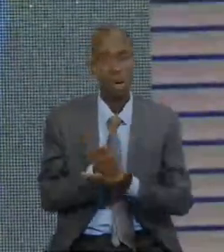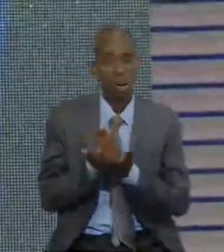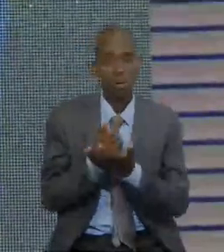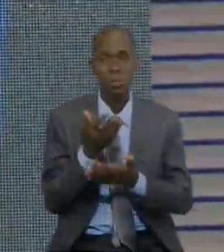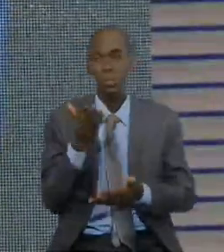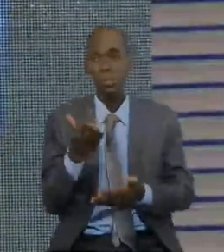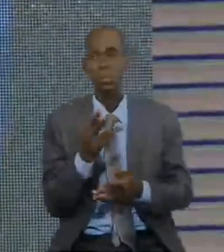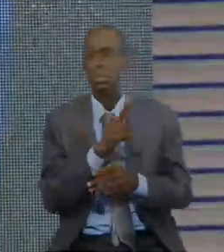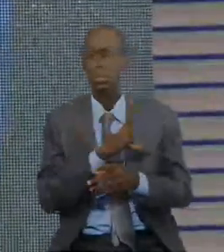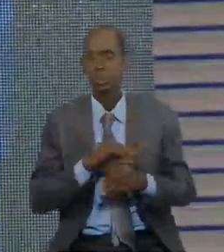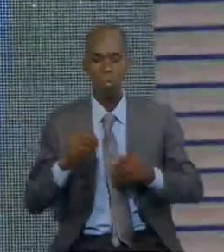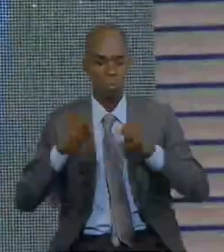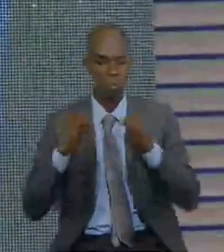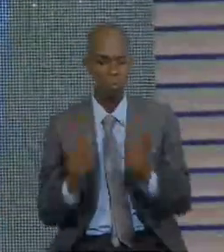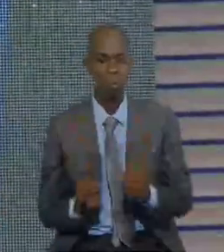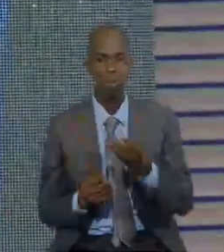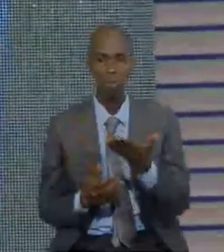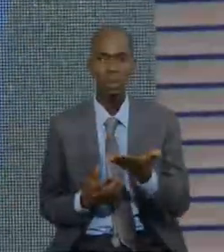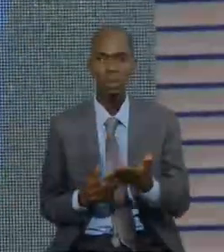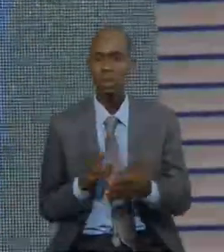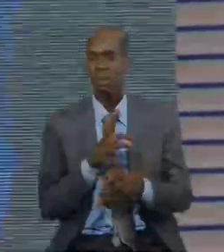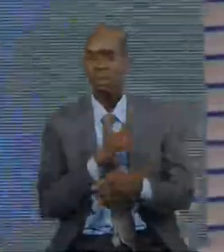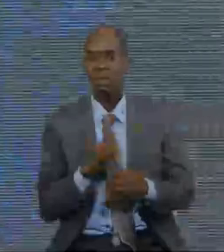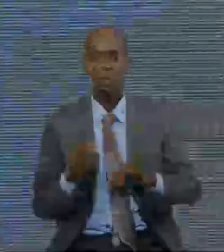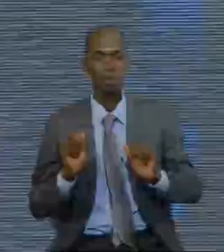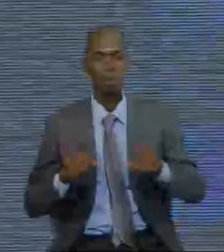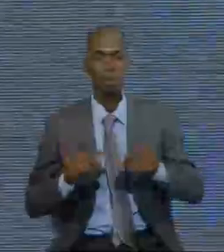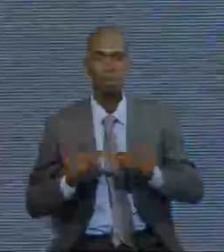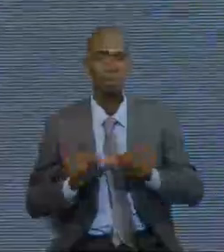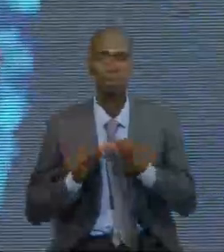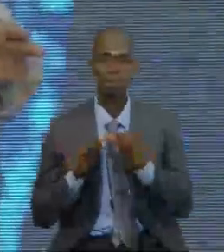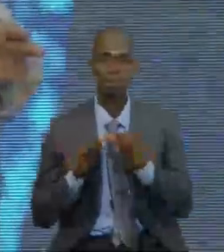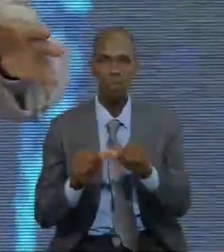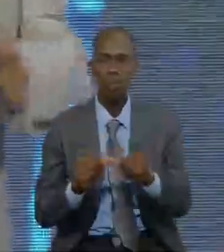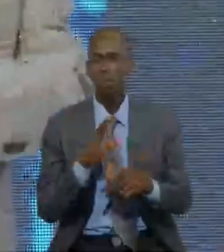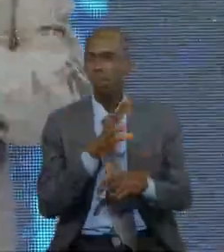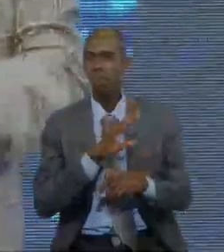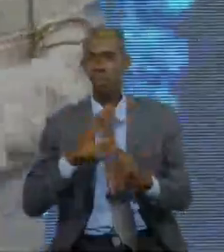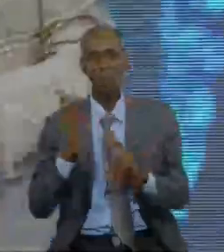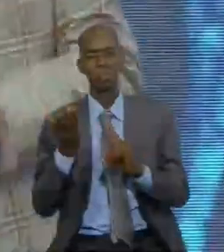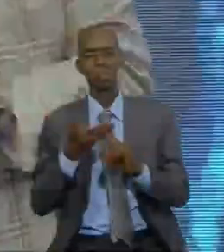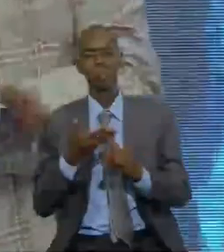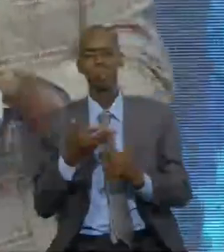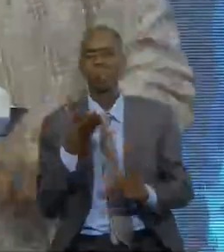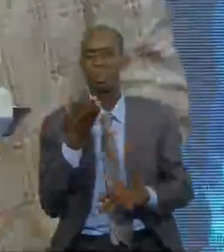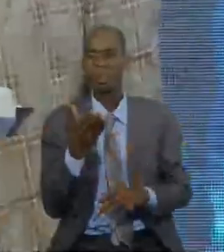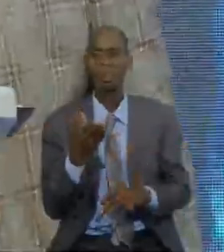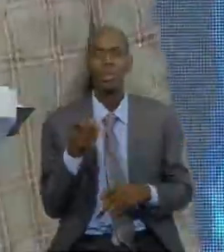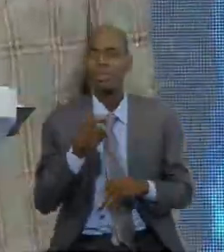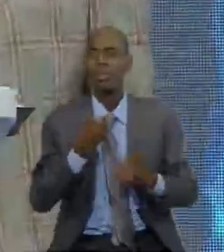secours aucune force aucune fermeté aucune conviction